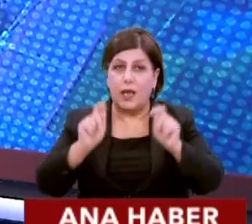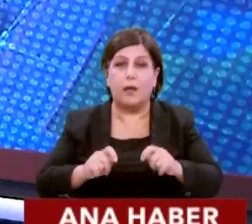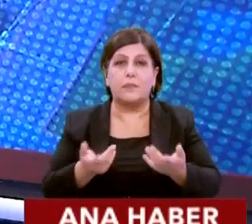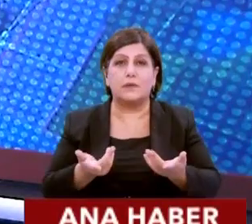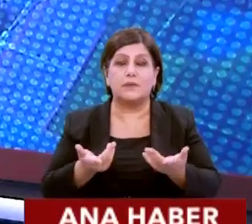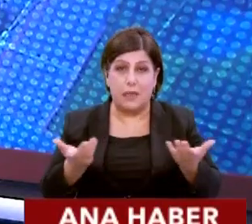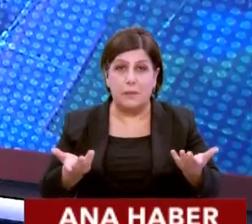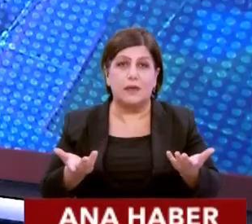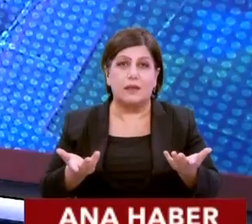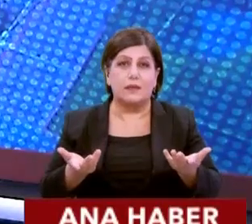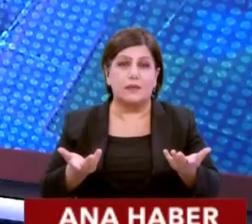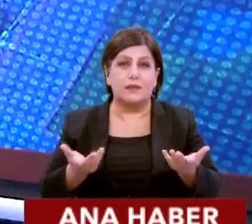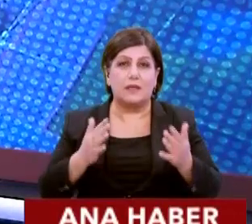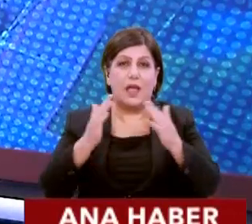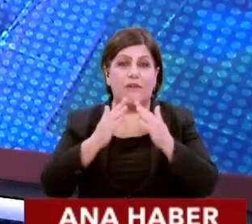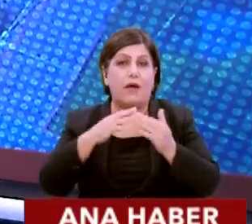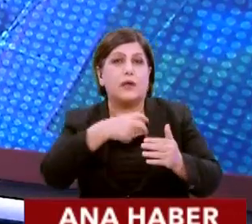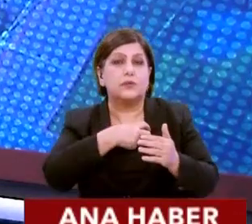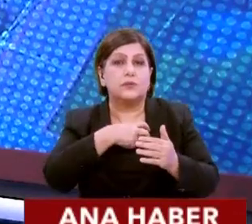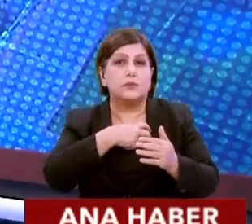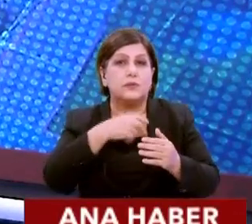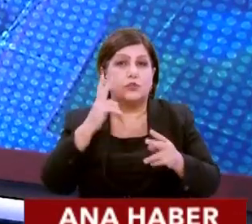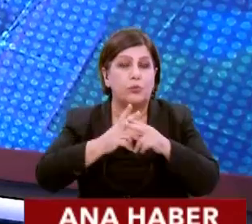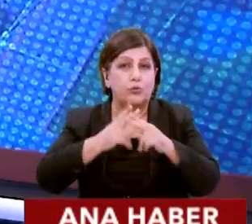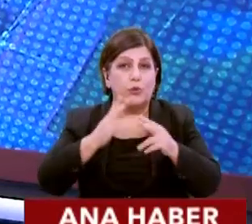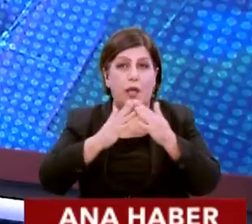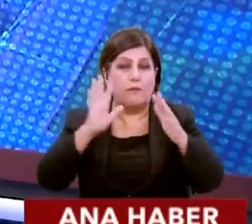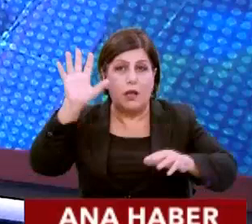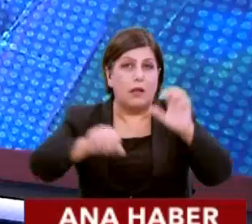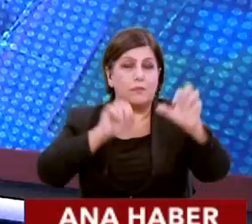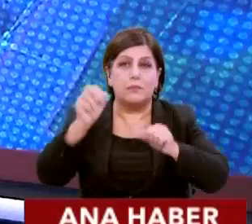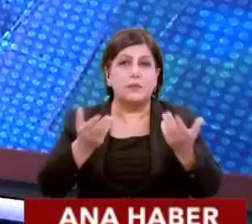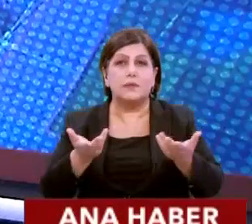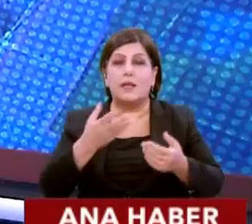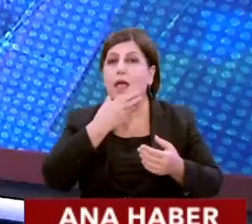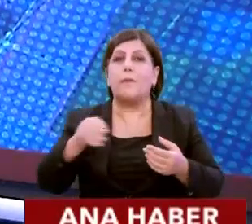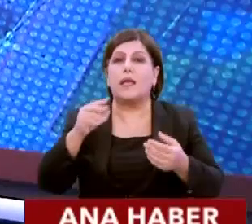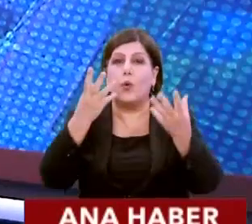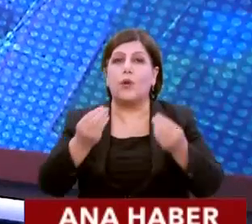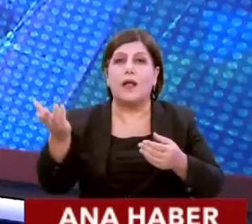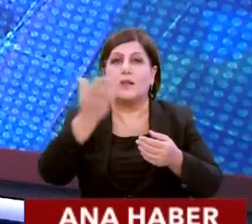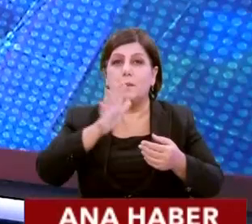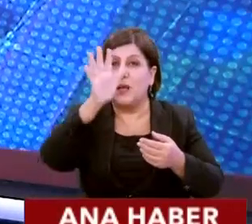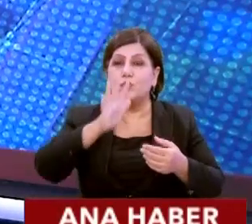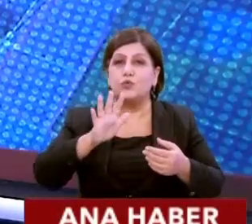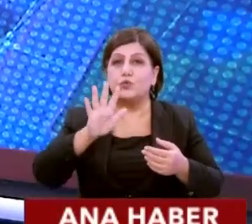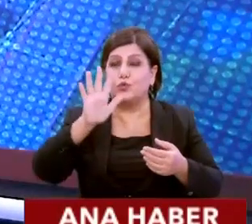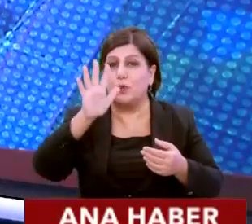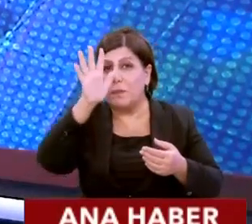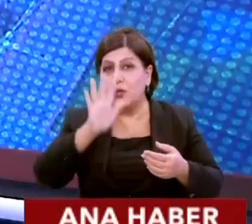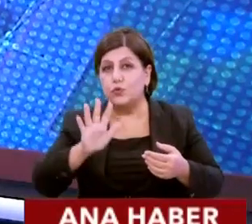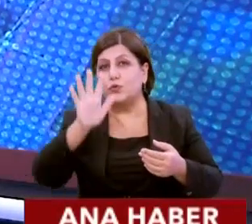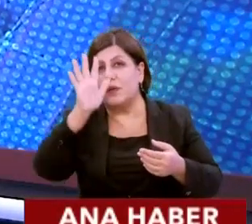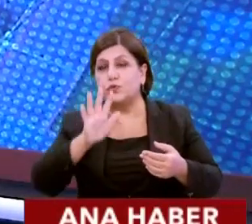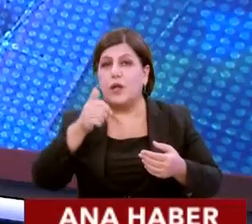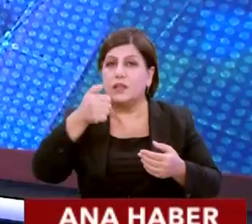değil mi bu kadar ev aşkı gençler emekliler 505.506